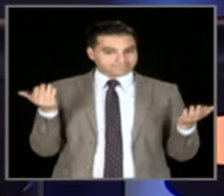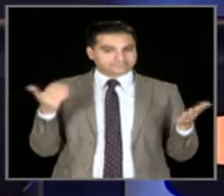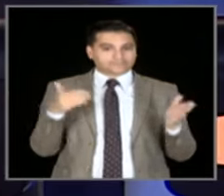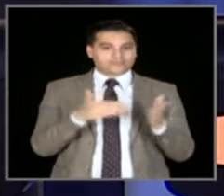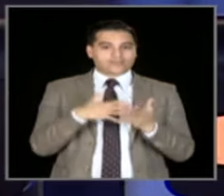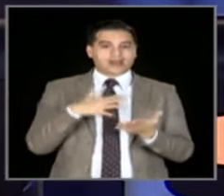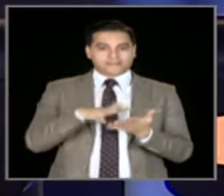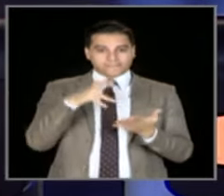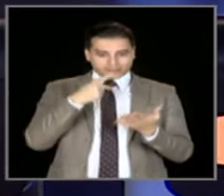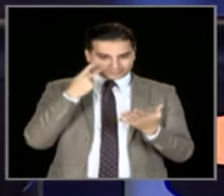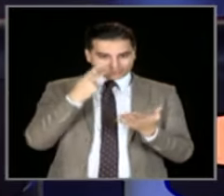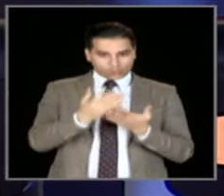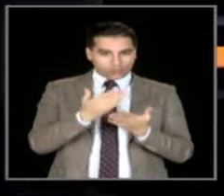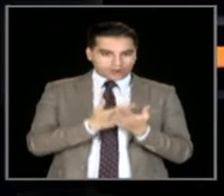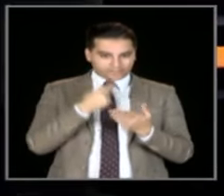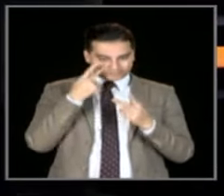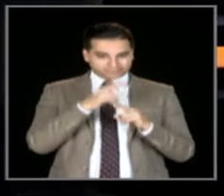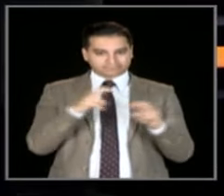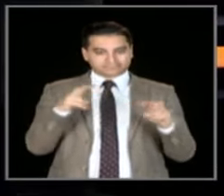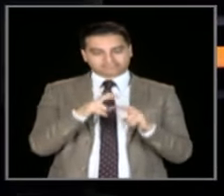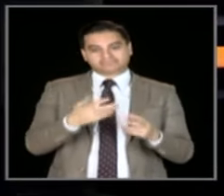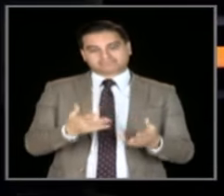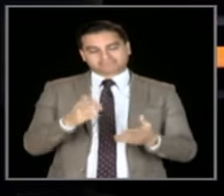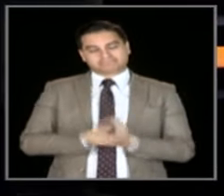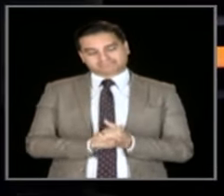ابحث عنه قريب يعني، فعشان كده تقريبا خدت بالي من الديوان.